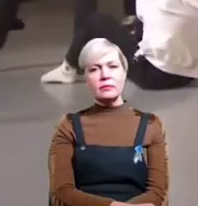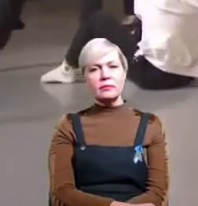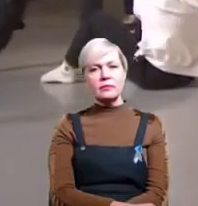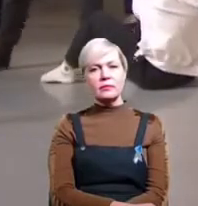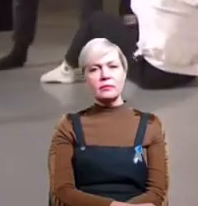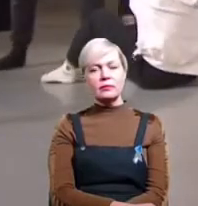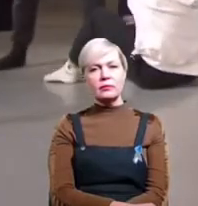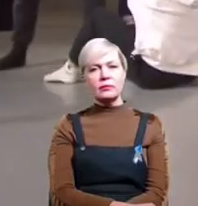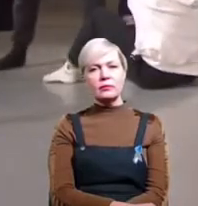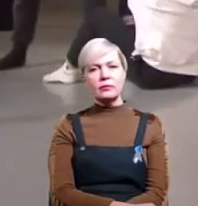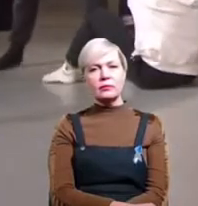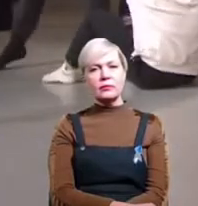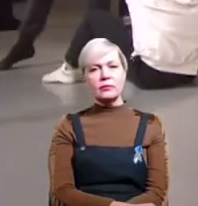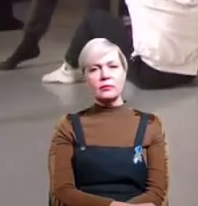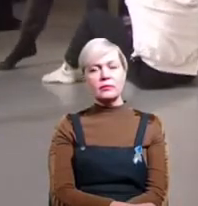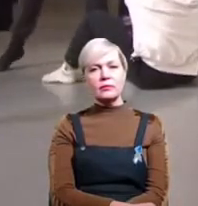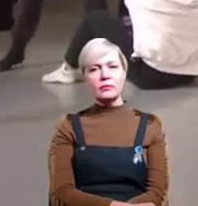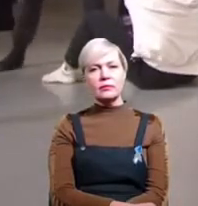Стоп.